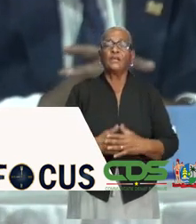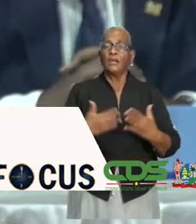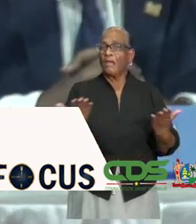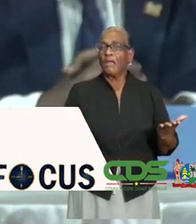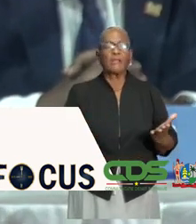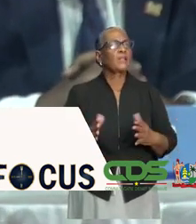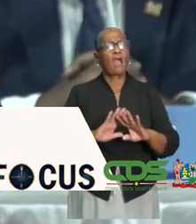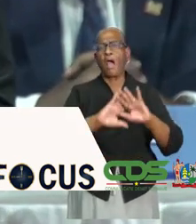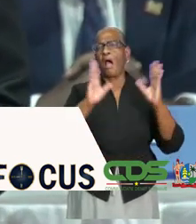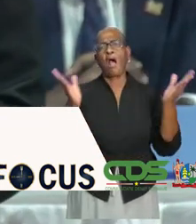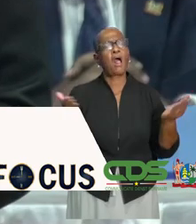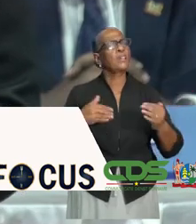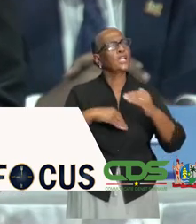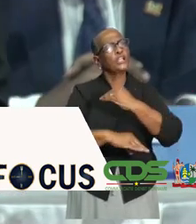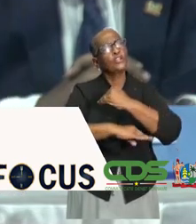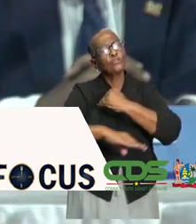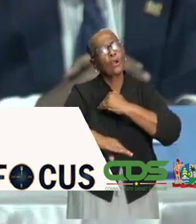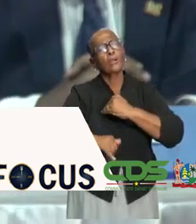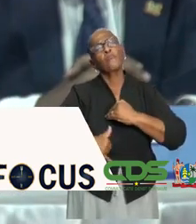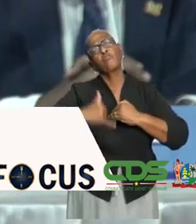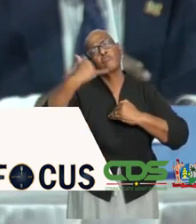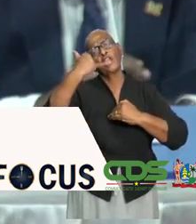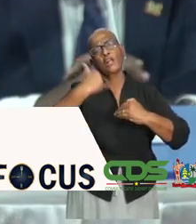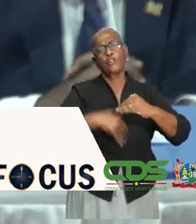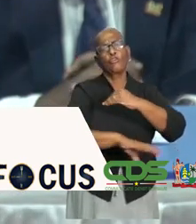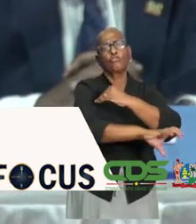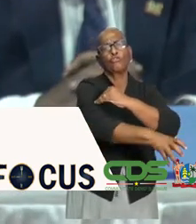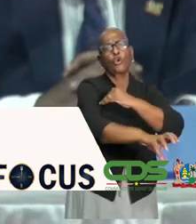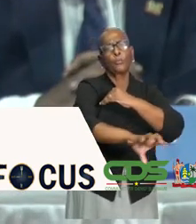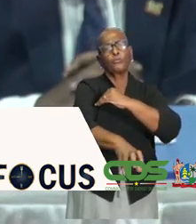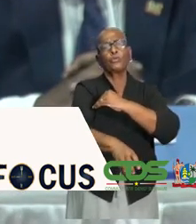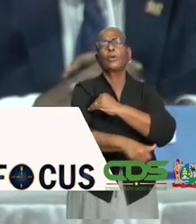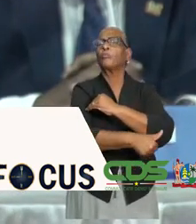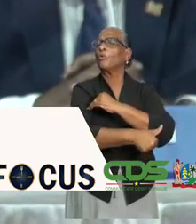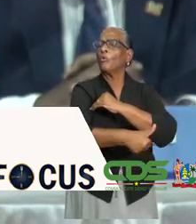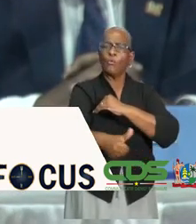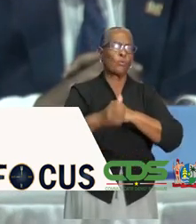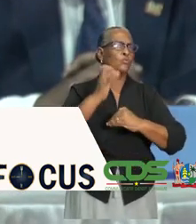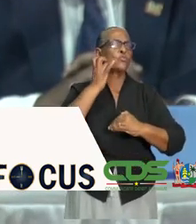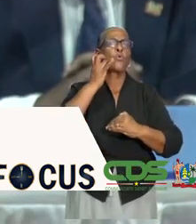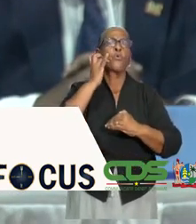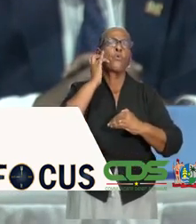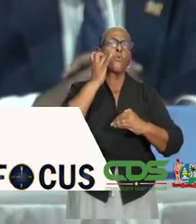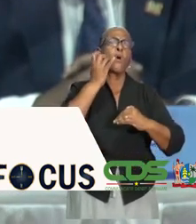Krabuolo zijn eveneens voorzien van elektriciteit en watervoorziening.